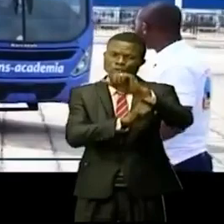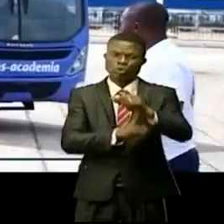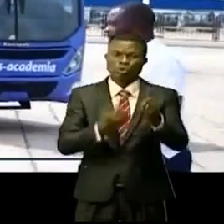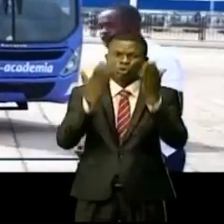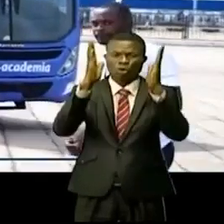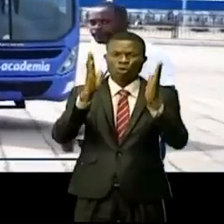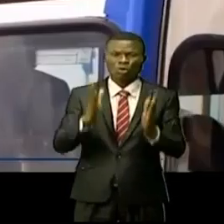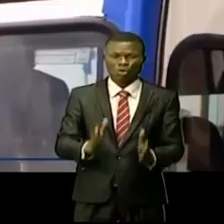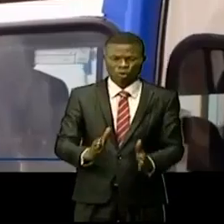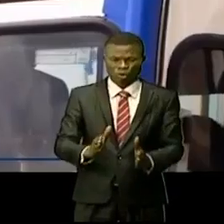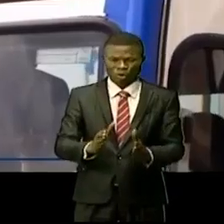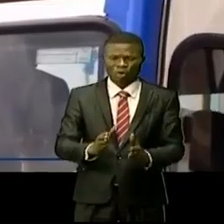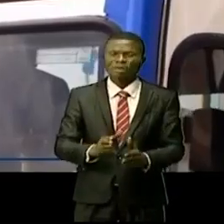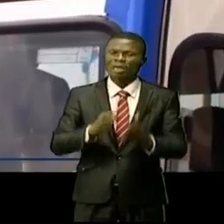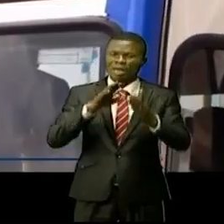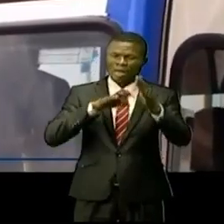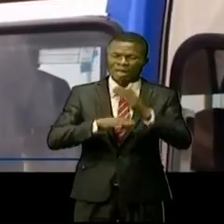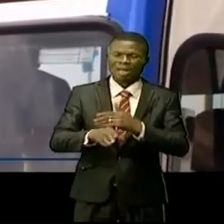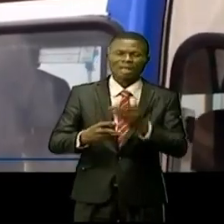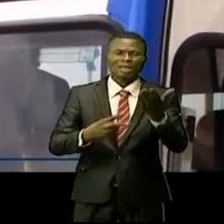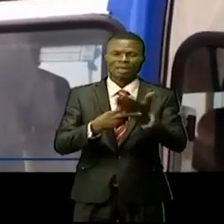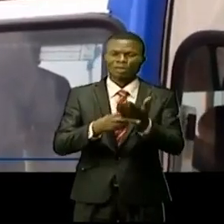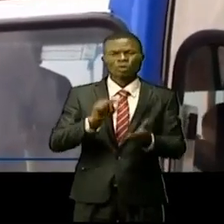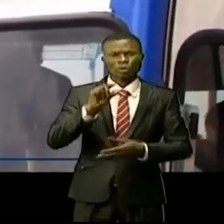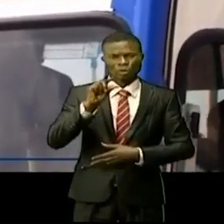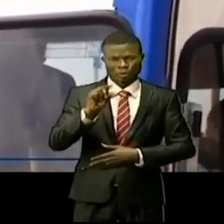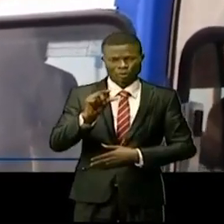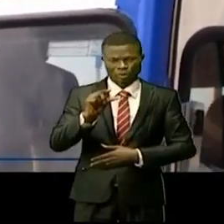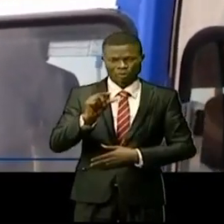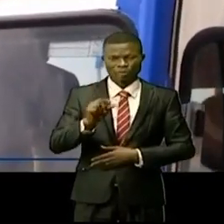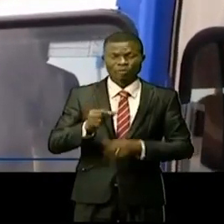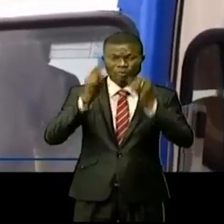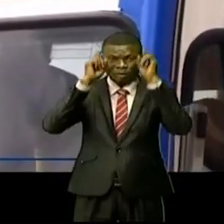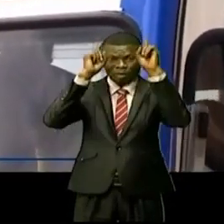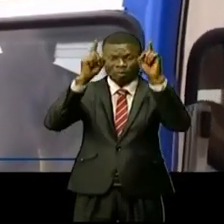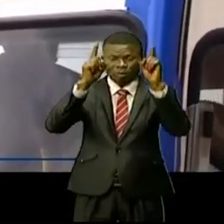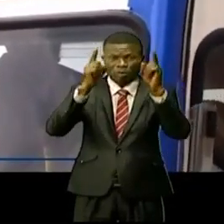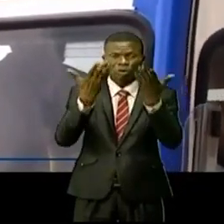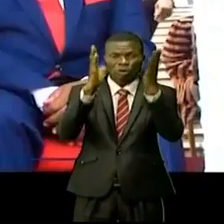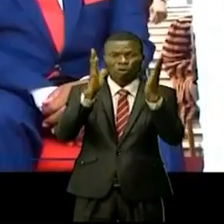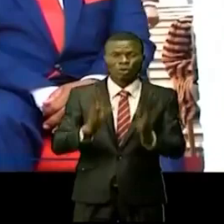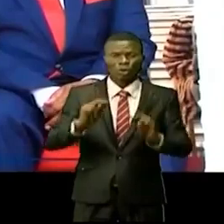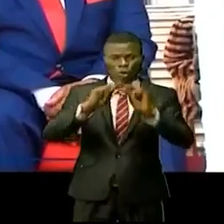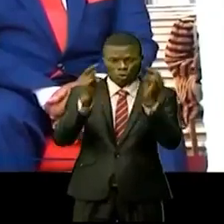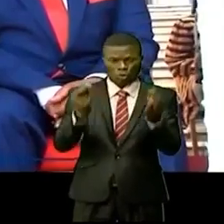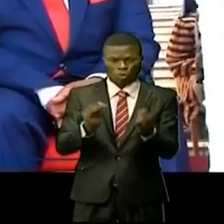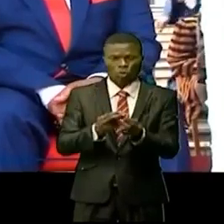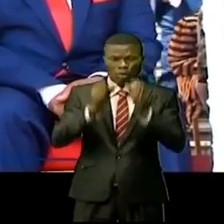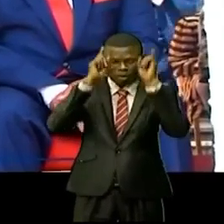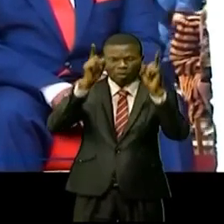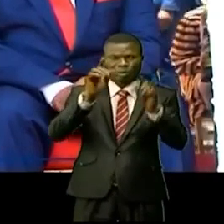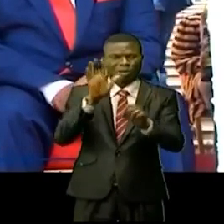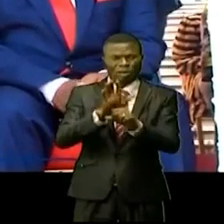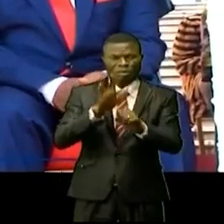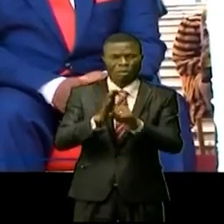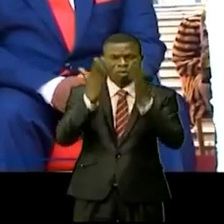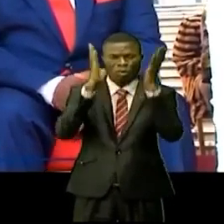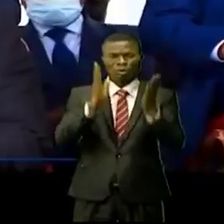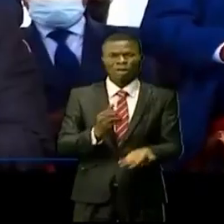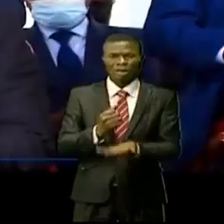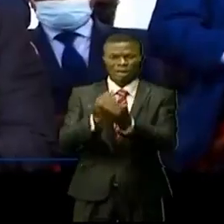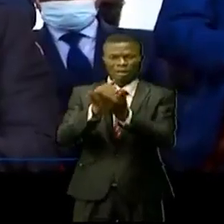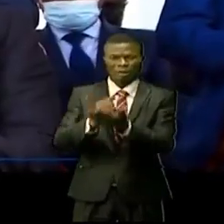lignes dédiées. Avec une tarification spéciale, TransAcadémia est un réseau de transports en commun pour desservir les